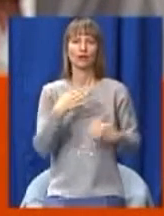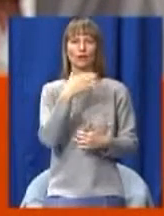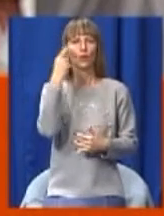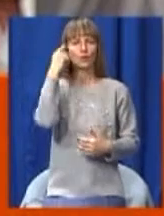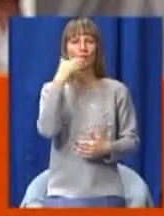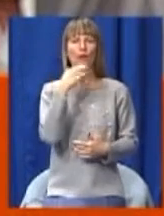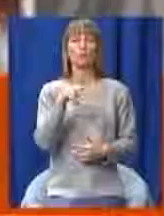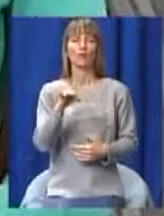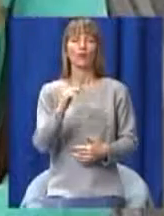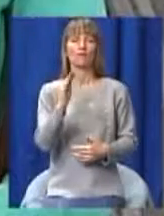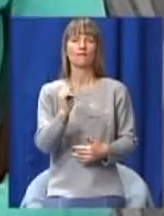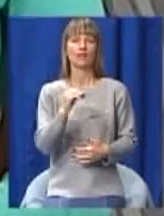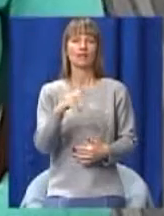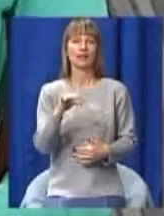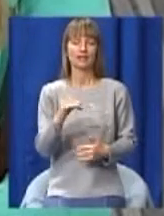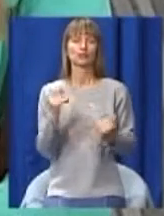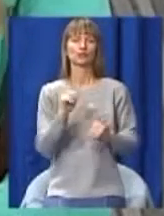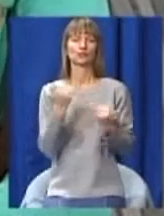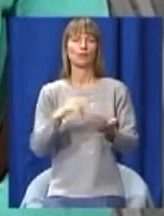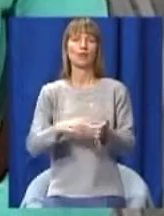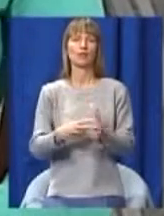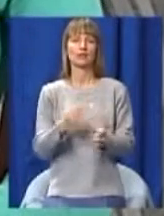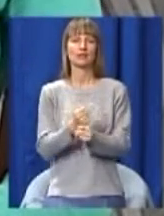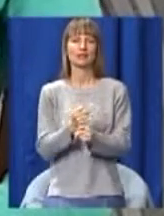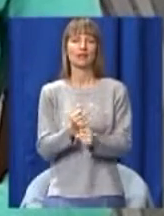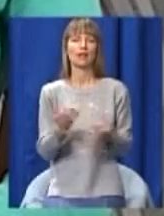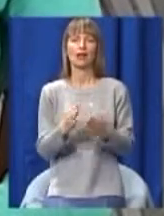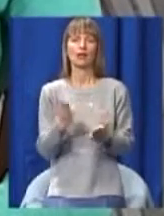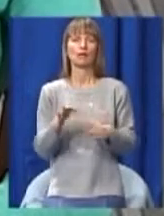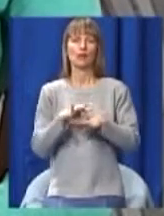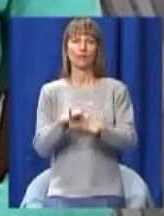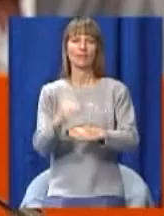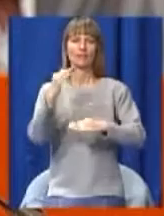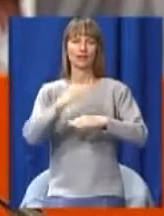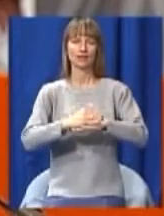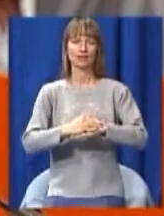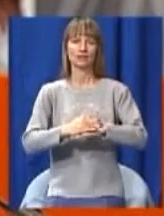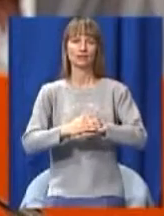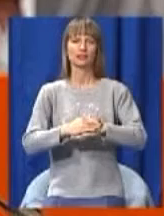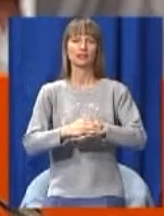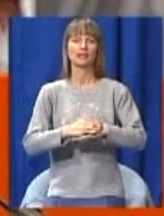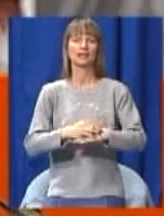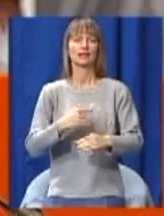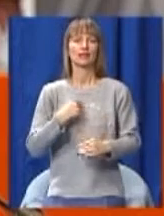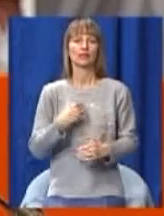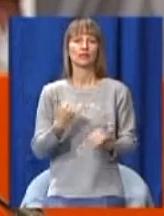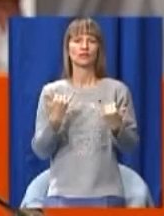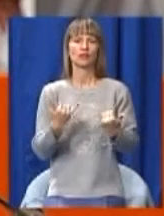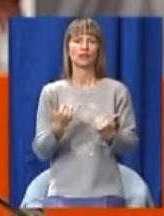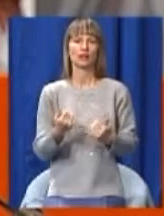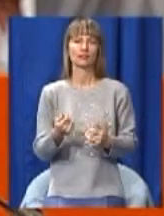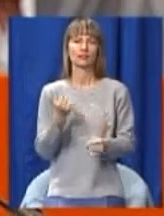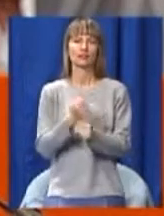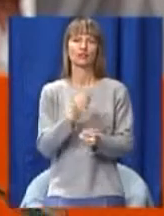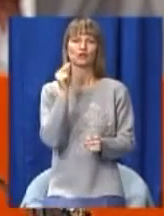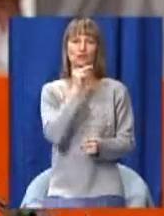вафлі та про котів. І що ти тепер плануєш робити, як проводити вечір? Я зараз не відказалася від чашки